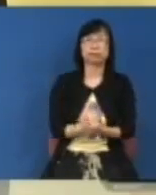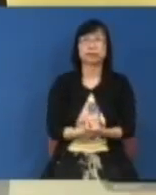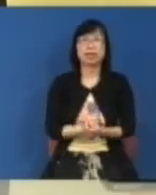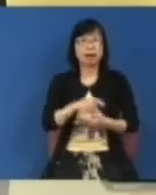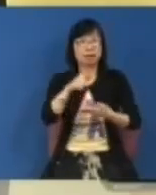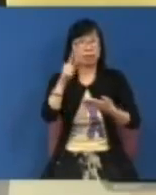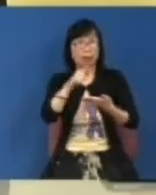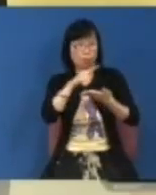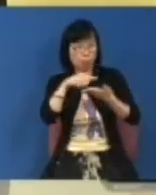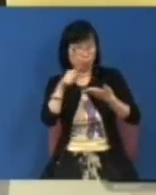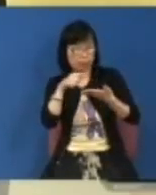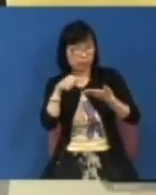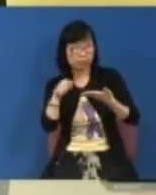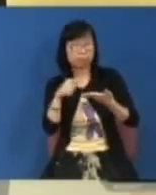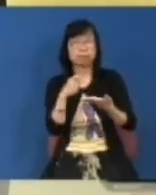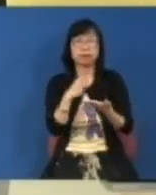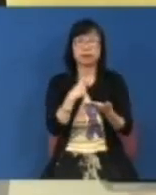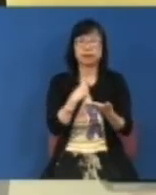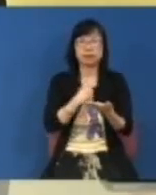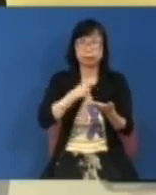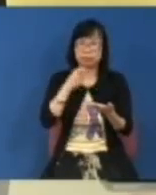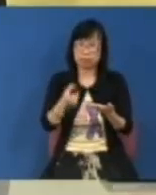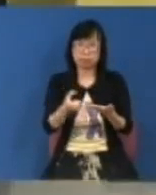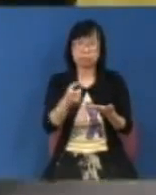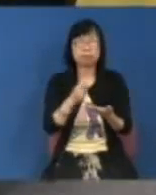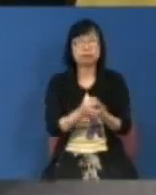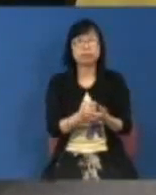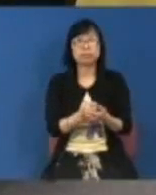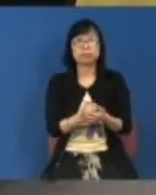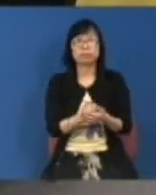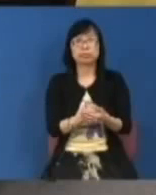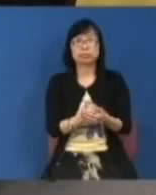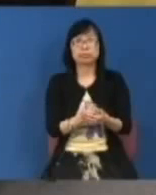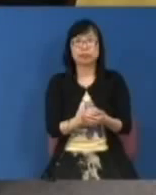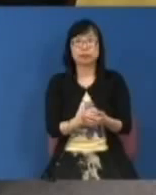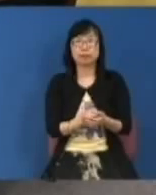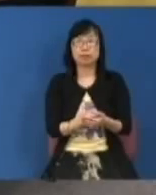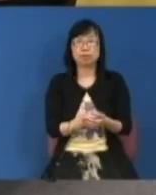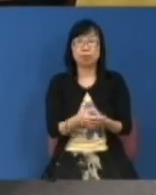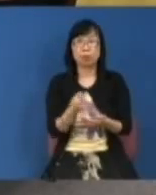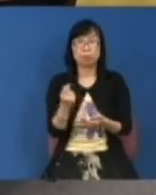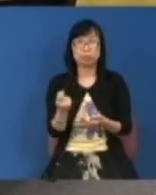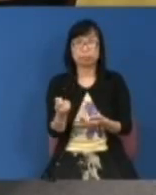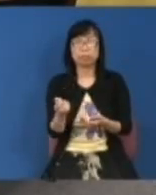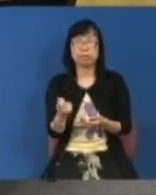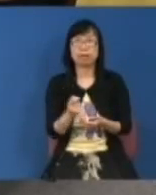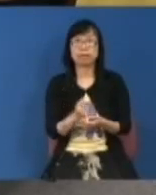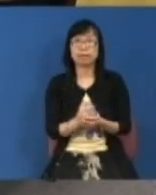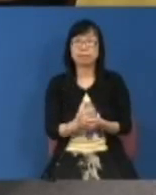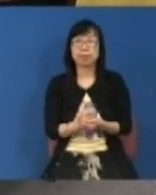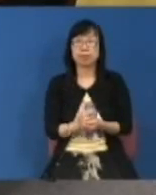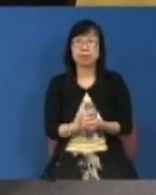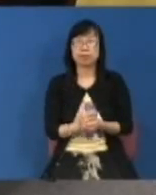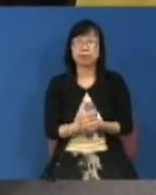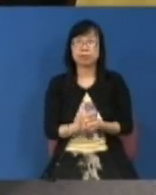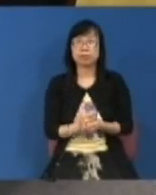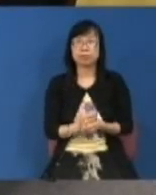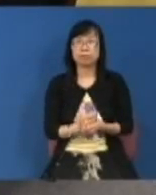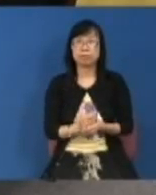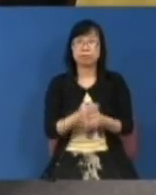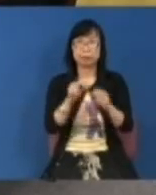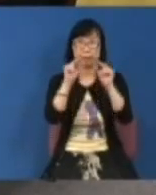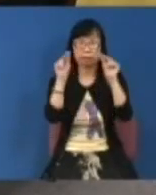有糧響。有武器的暴力， 即係八一八一個例子啦。 係啦，呢個嗱好簡單。咁喺呢個問